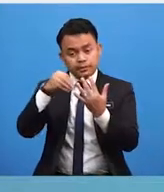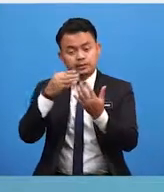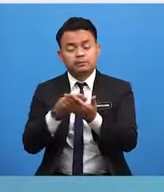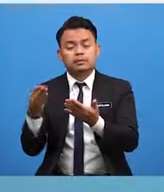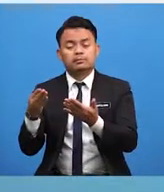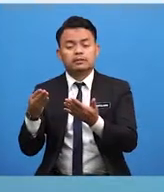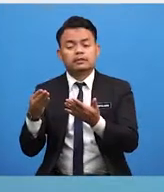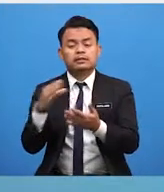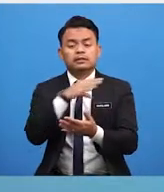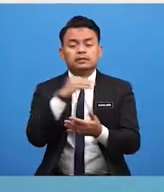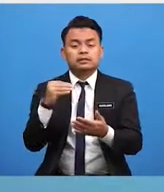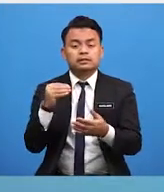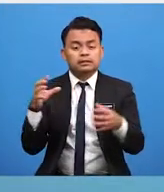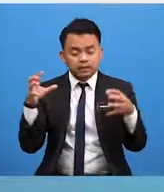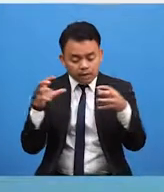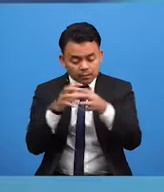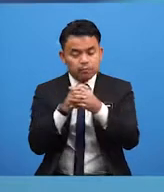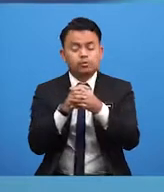ramuan dengan prosedur yang betul.